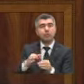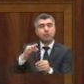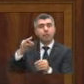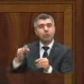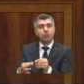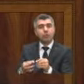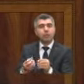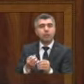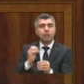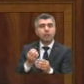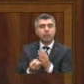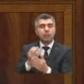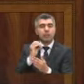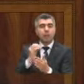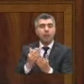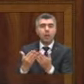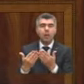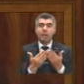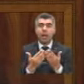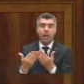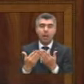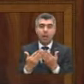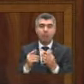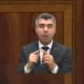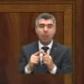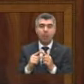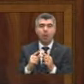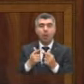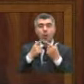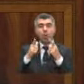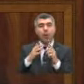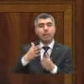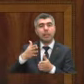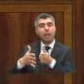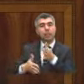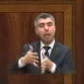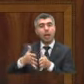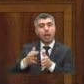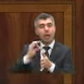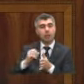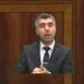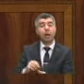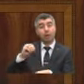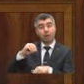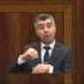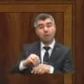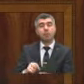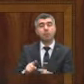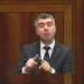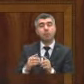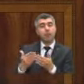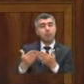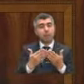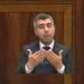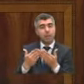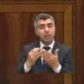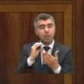معينات وأدوات تعليمية بلغة الإشارة. كما تمت ملائمة وتكييف كراسات